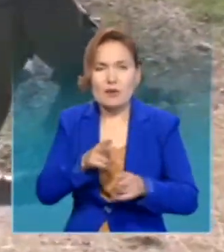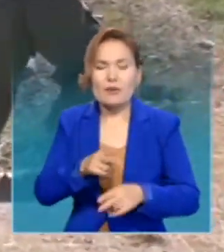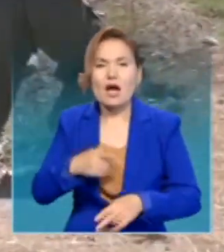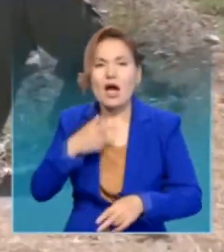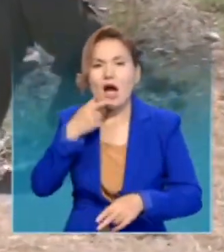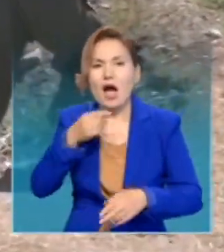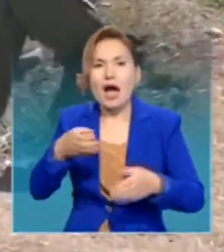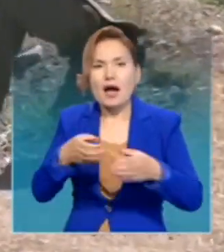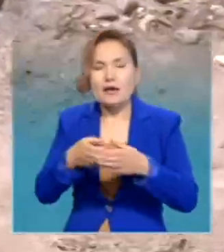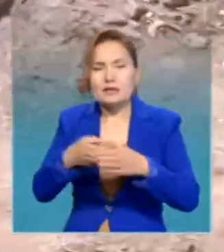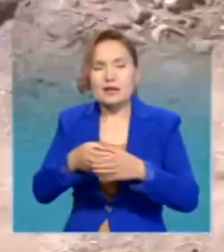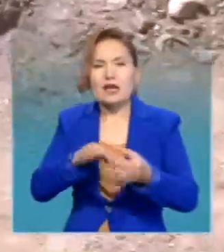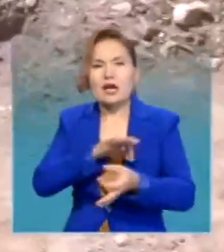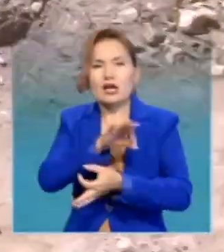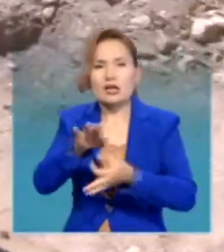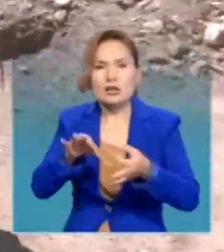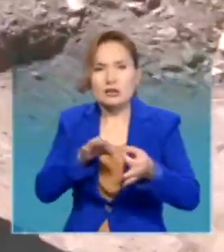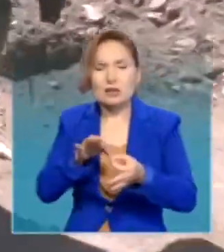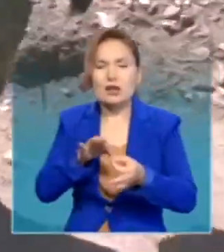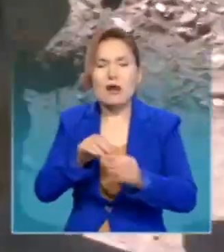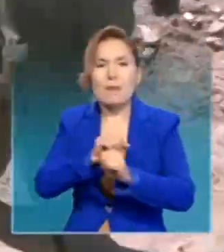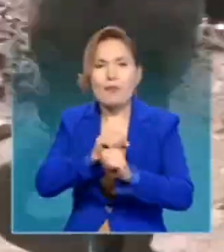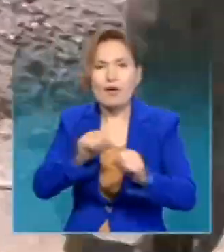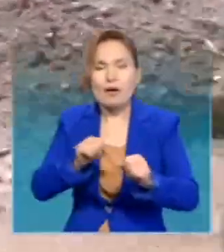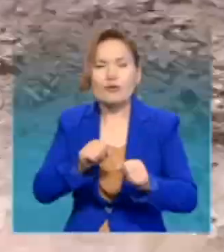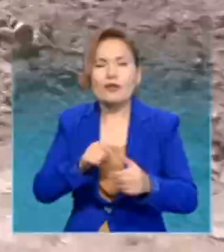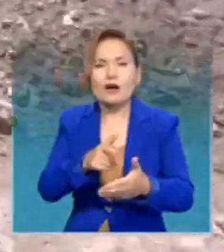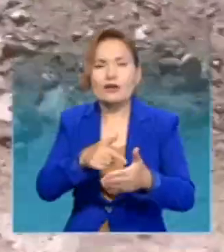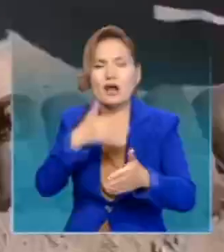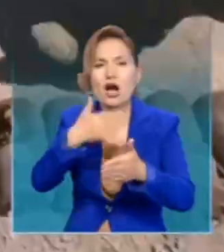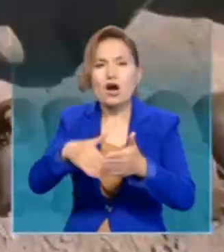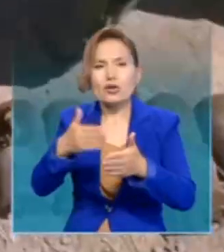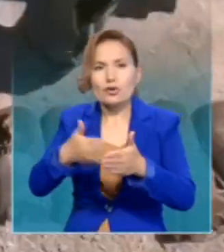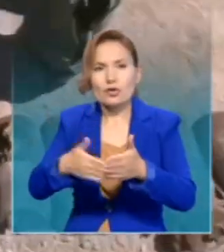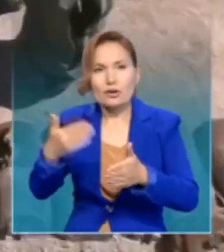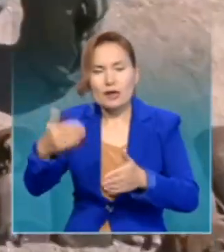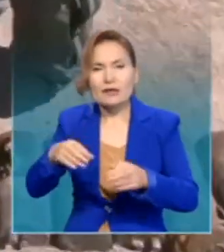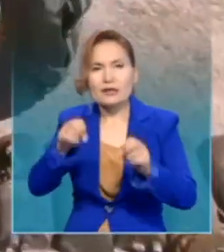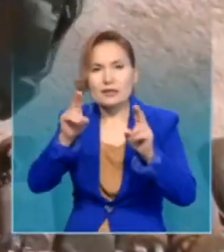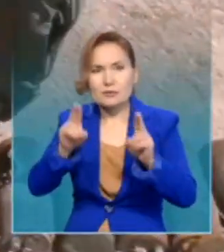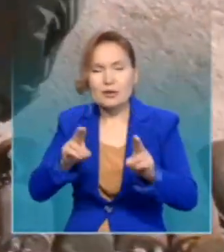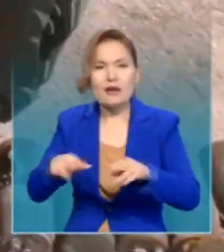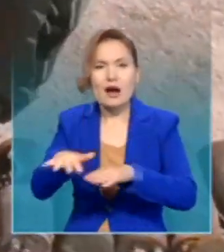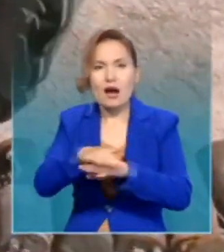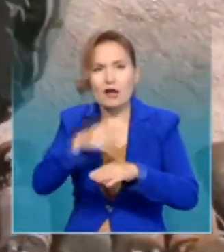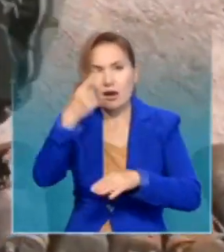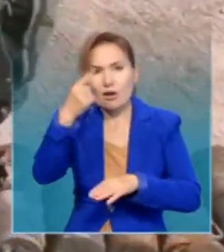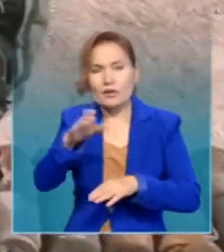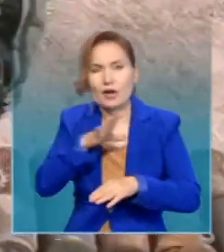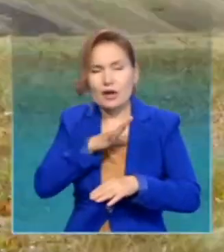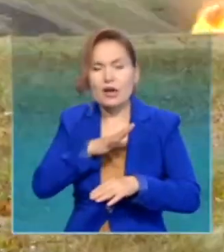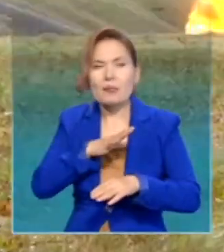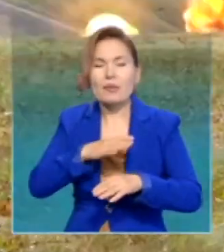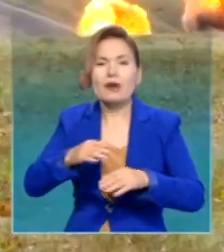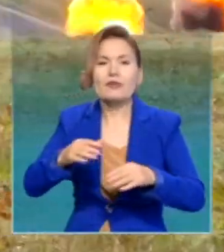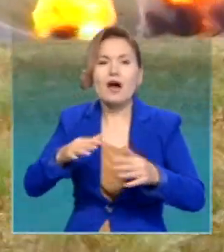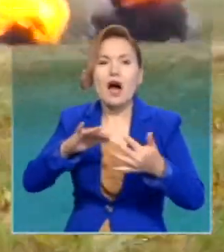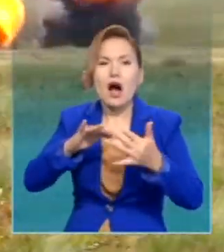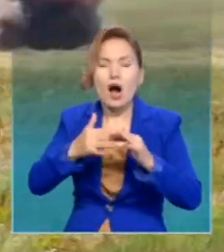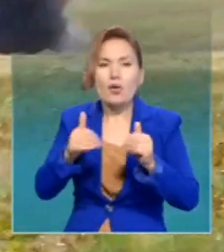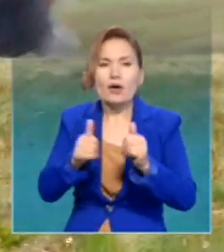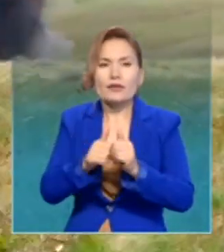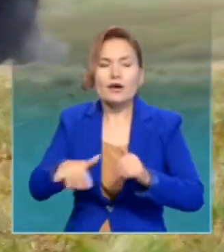Әскерилер қоймадағы қалдық қару жарақтарды жоямыз деп, Байзақ Жамбыл ауданының тұрғындарына арнайы хабарлама таратқан. Жайылым іргесіндегі ауыл тұрғындары